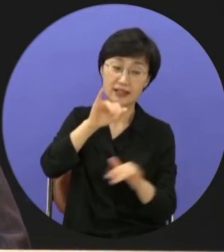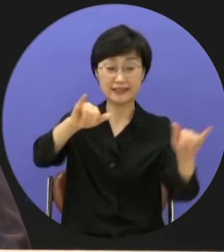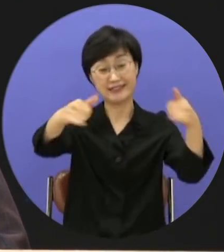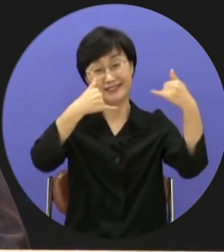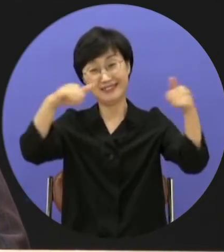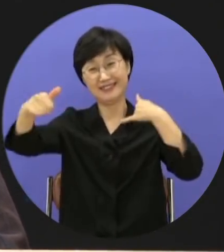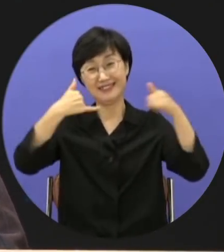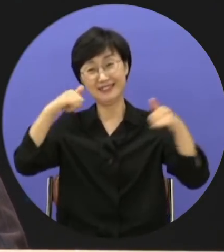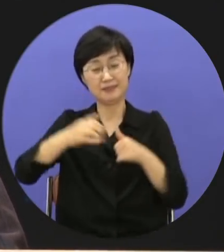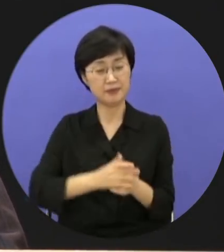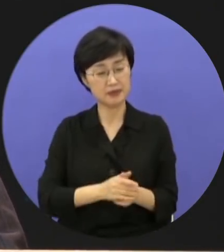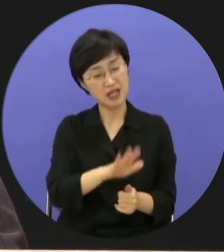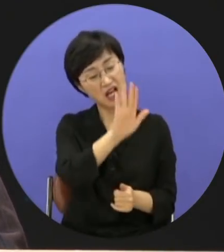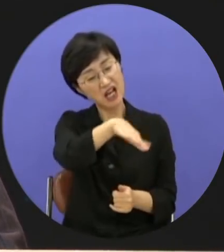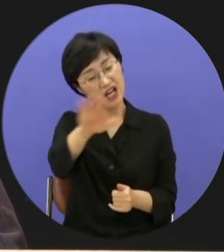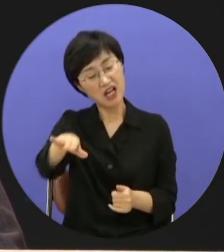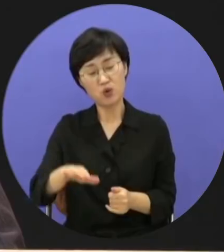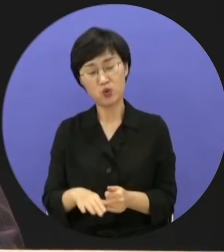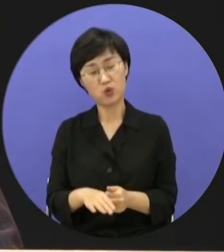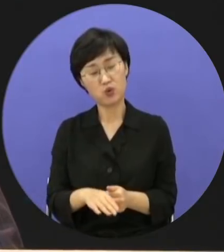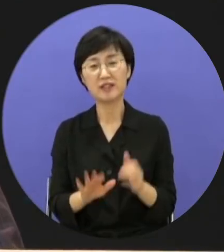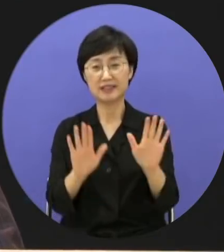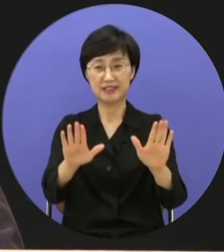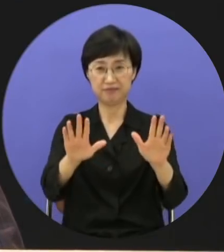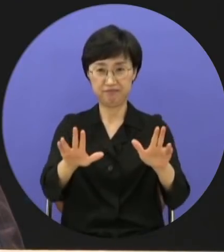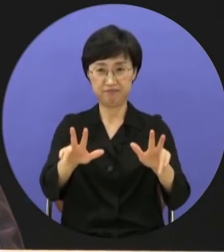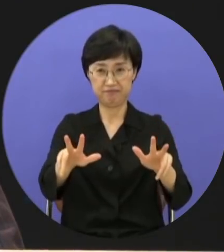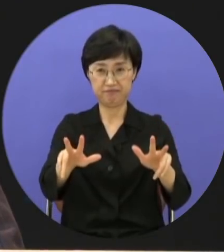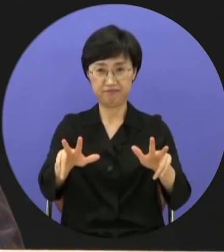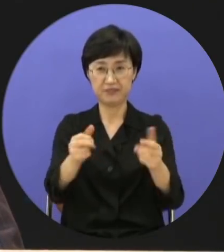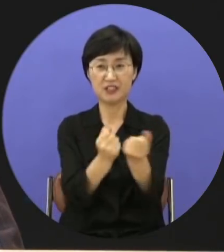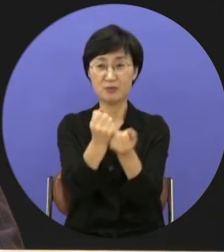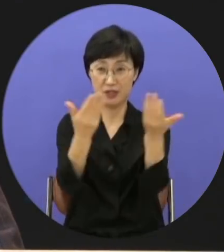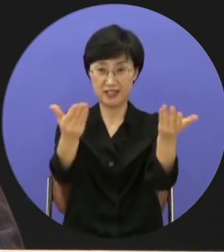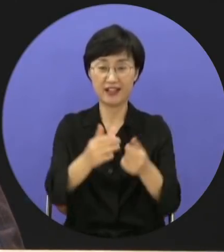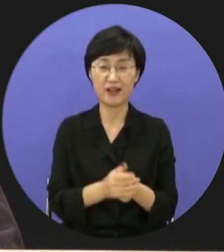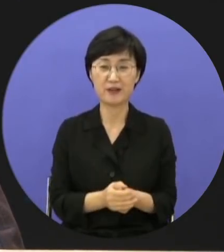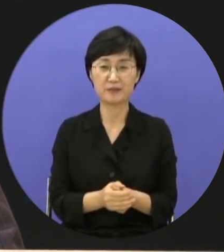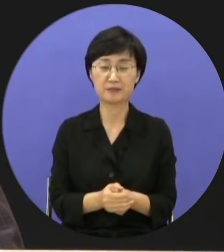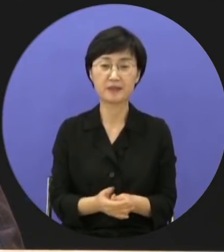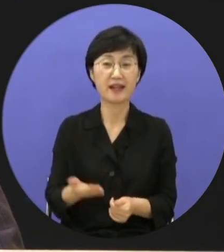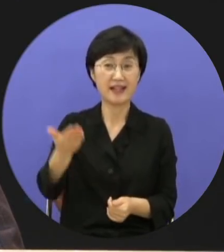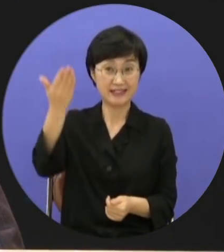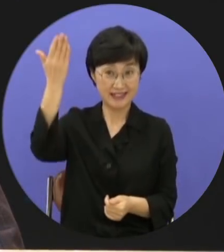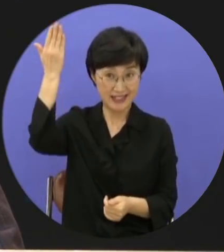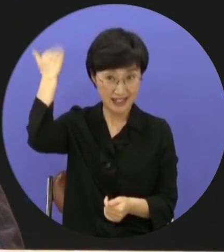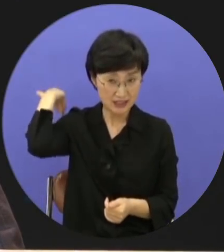Claus? 설명해 드리겠습니다. And I'll explain that to you now. 17세기에